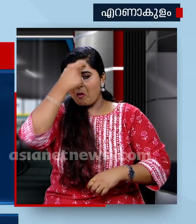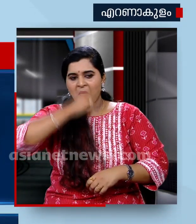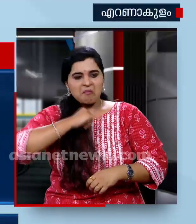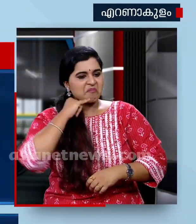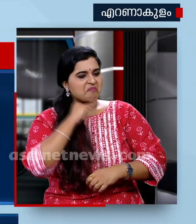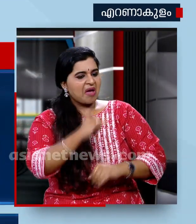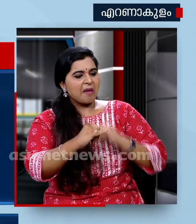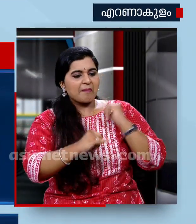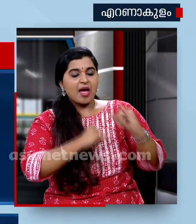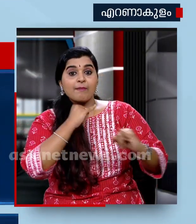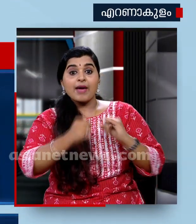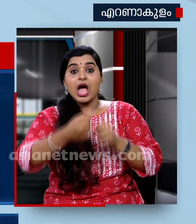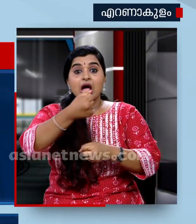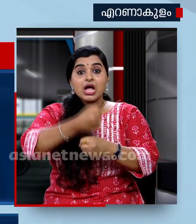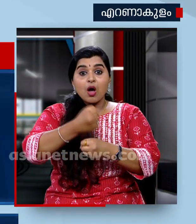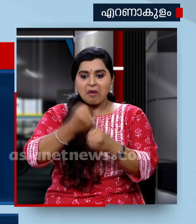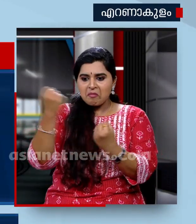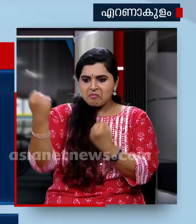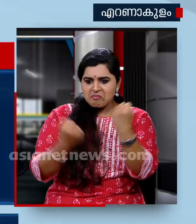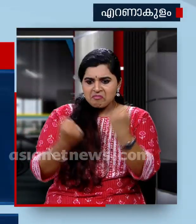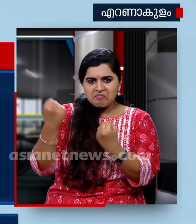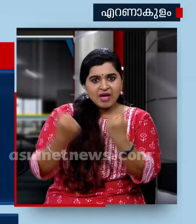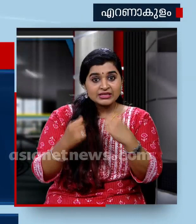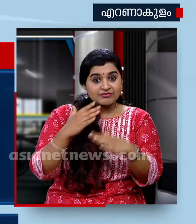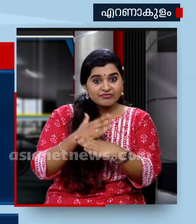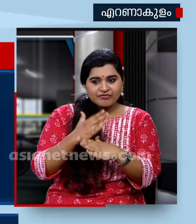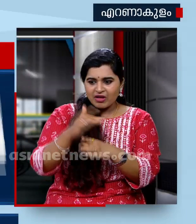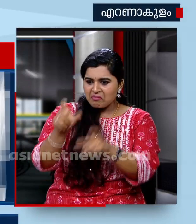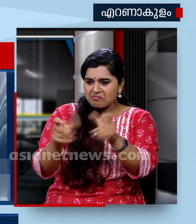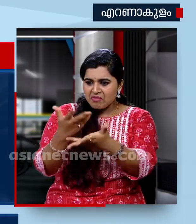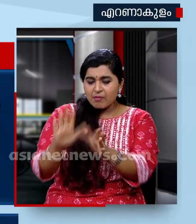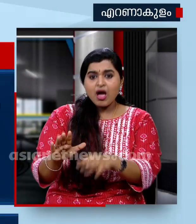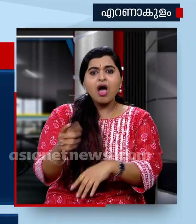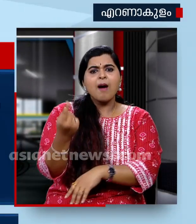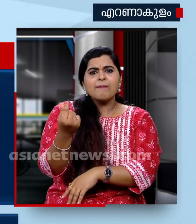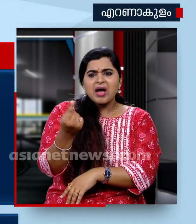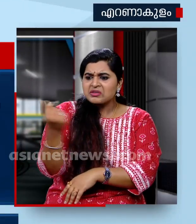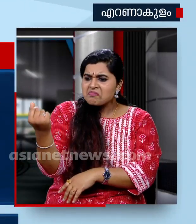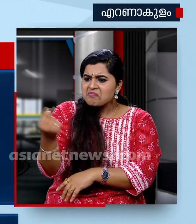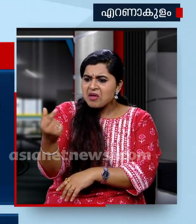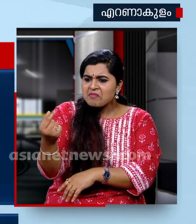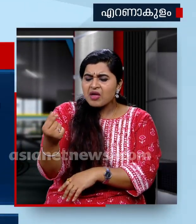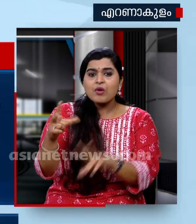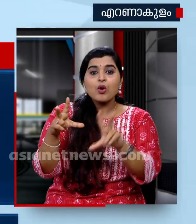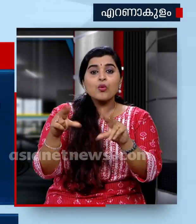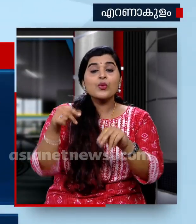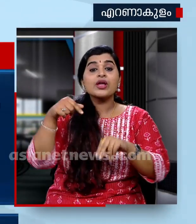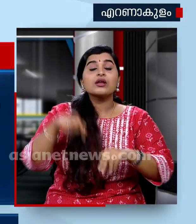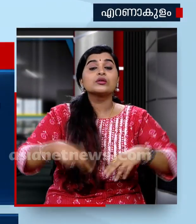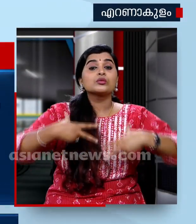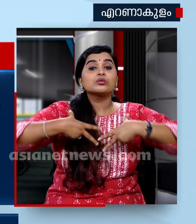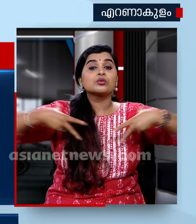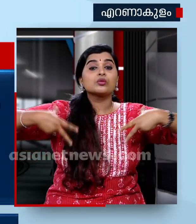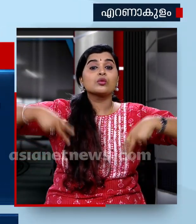ഉണ്ടായിട്ടുണ്ട്. സർക്കാരിന്റെ വാദം ഈ പ്രതിസന്ധി പരിഹരിക്കാൻ ഇടപെടൽ ഉണ്ടാകും എന്നുള്ളതായിരുന്നു. ഇന്ന് എന്താണ് കോടതിയിൽ സംഭവിച്ചത്?